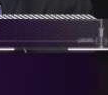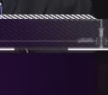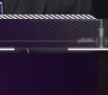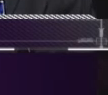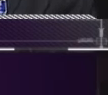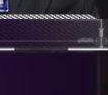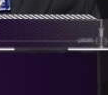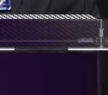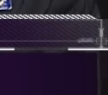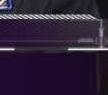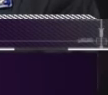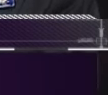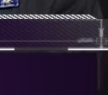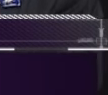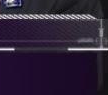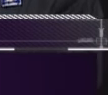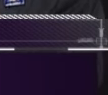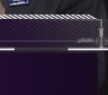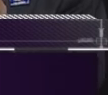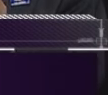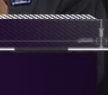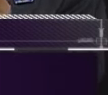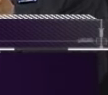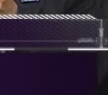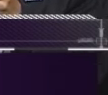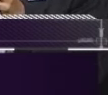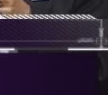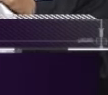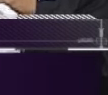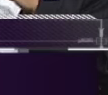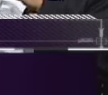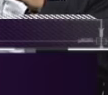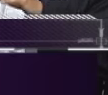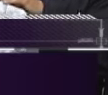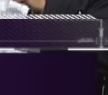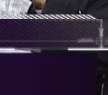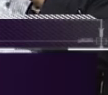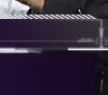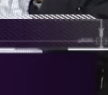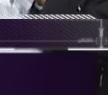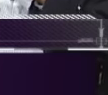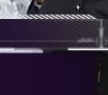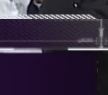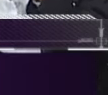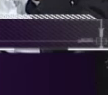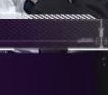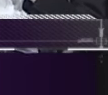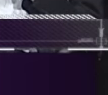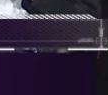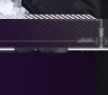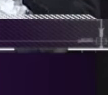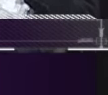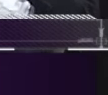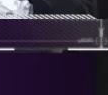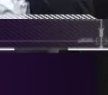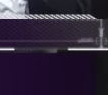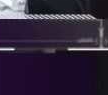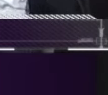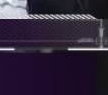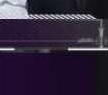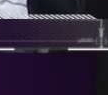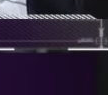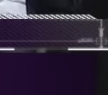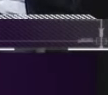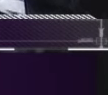ini mempunyai berdaftar dan ada lisens. Supaya kita mudah ambil tindakan sekiranya berlaku penyelewengan. Tapi di satu segi